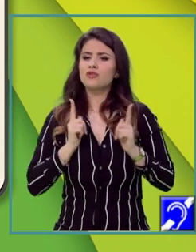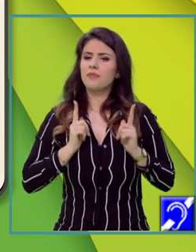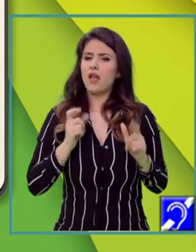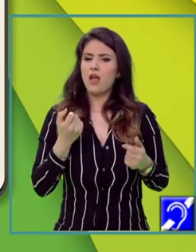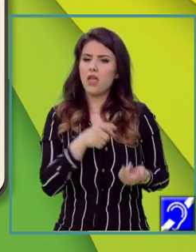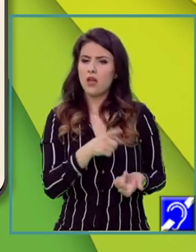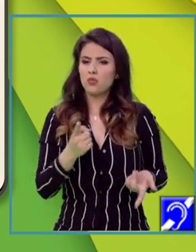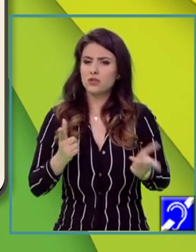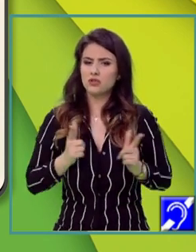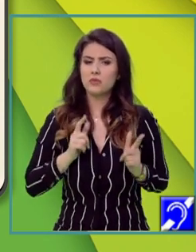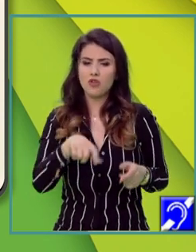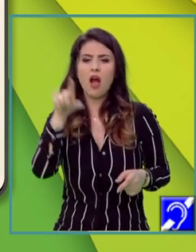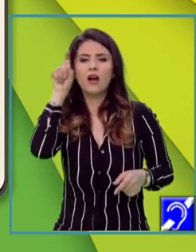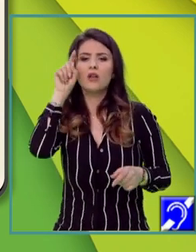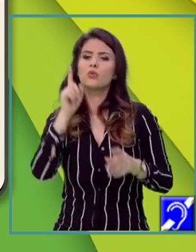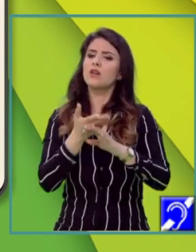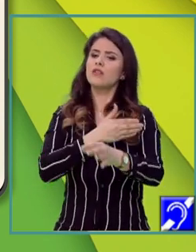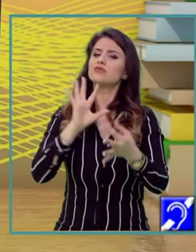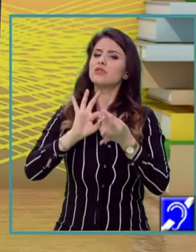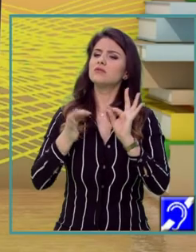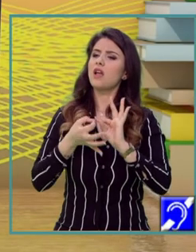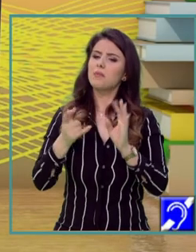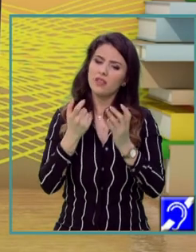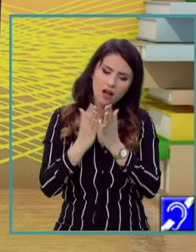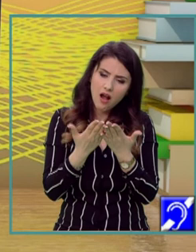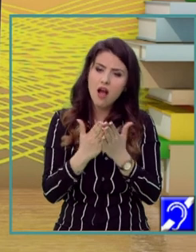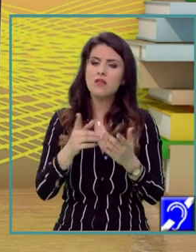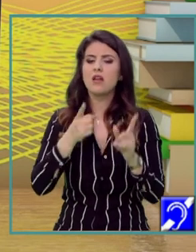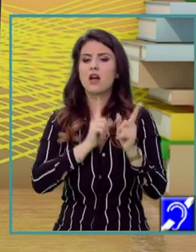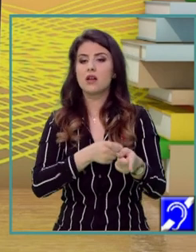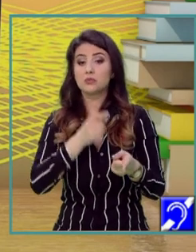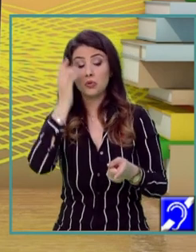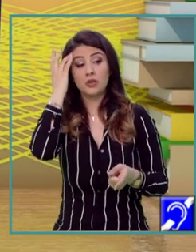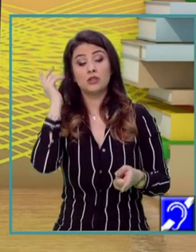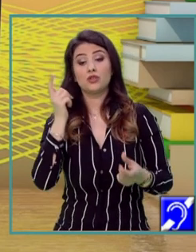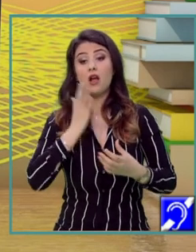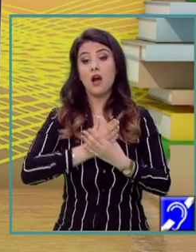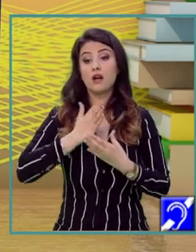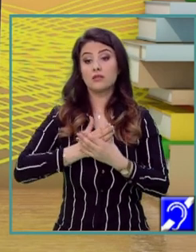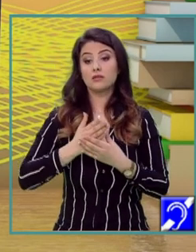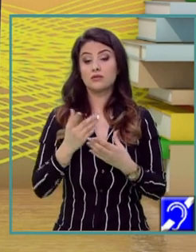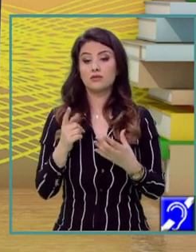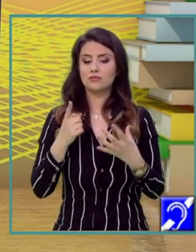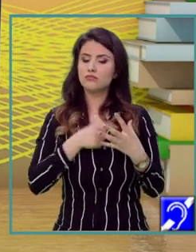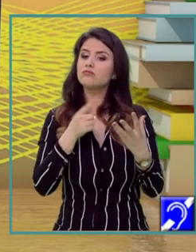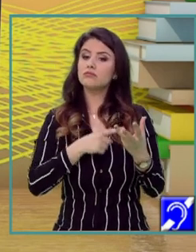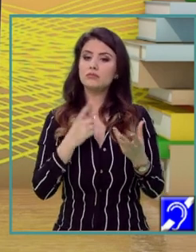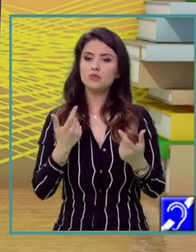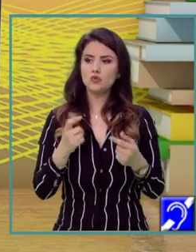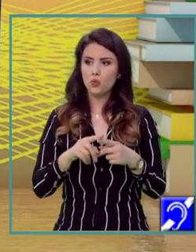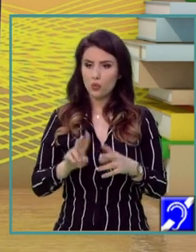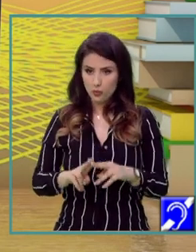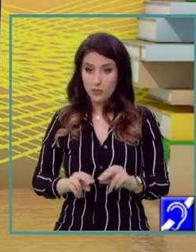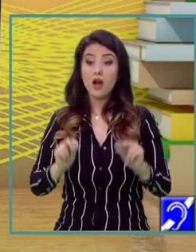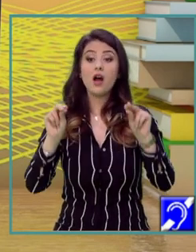ce credeam Ștefan că ar reprezenta Războiul actul de bravură și atunci superior de cunoaștere și ceea ce descoperă